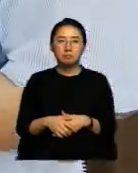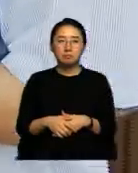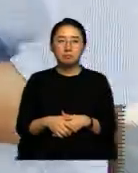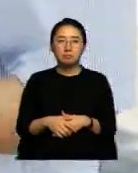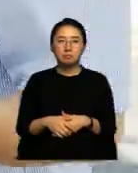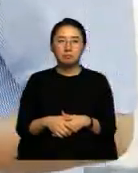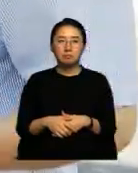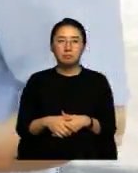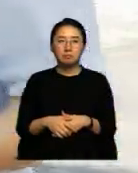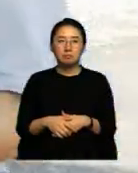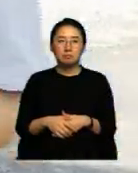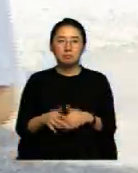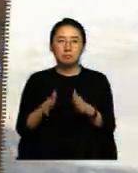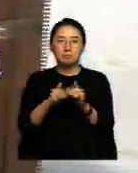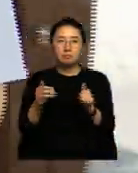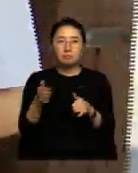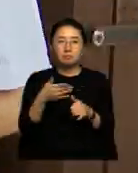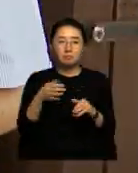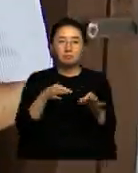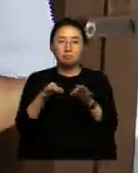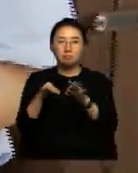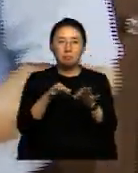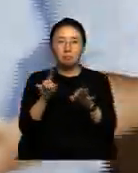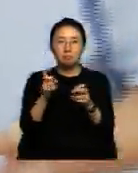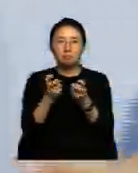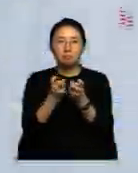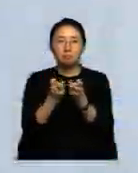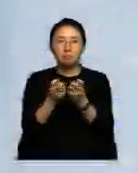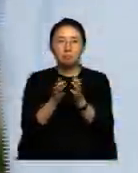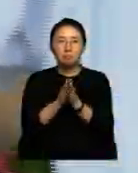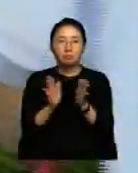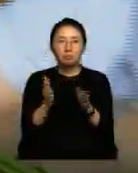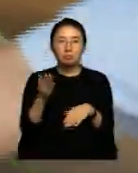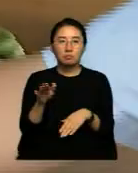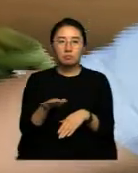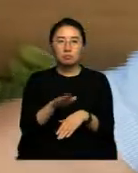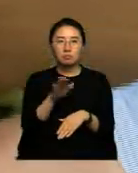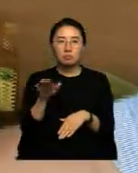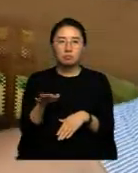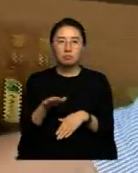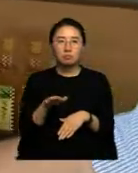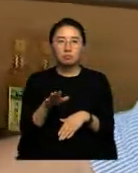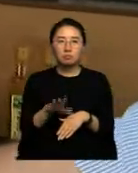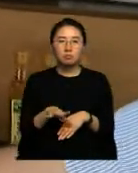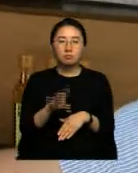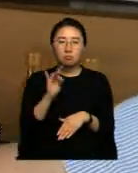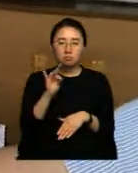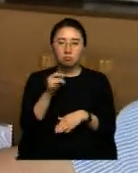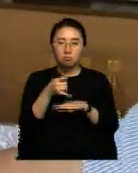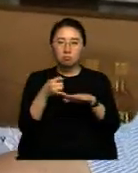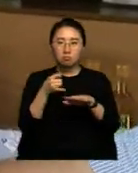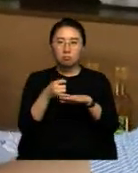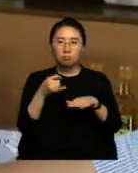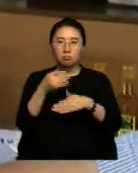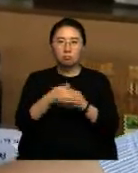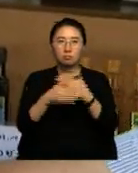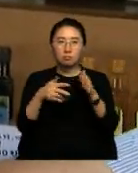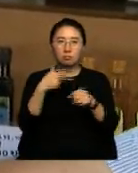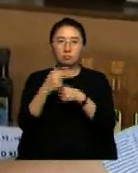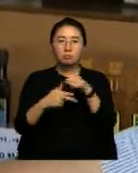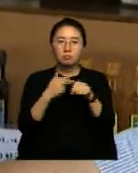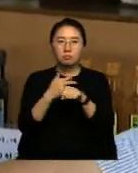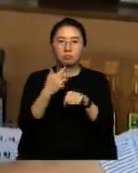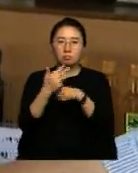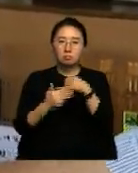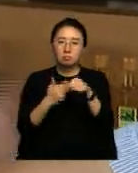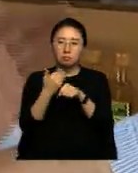자, 이 그 무인 가판대 어떻게 시작하게 되셨나요, 처음에? 저희가 이게 농산물 자판대가 7년 전이나